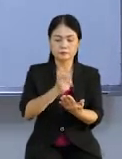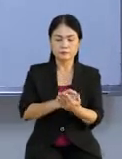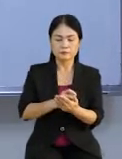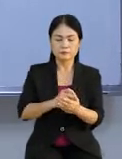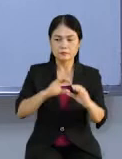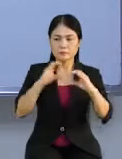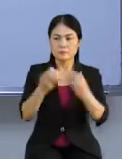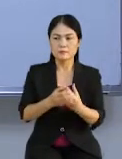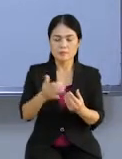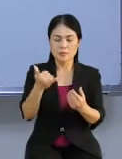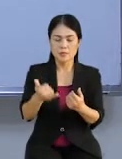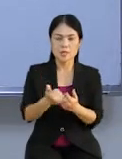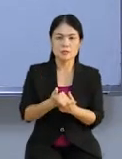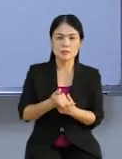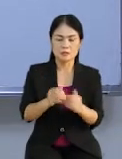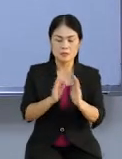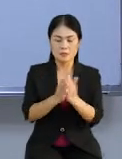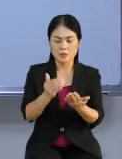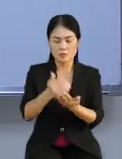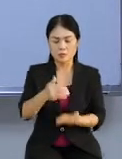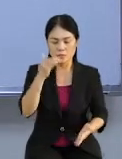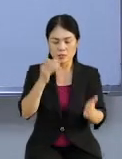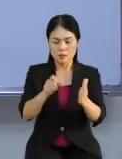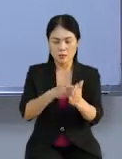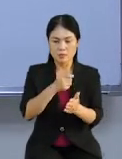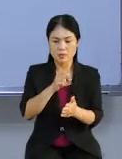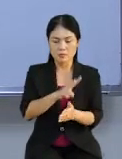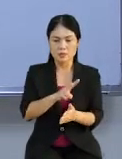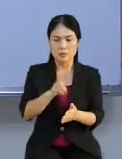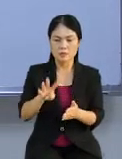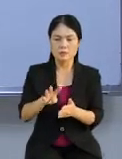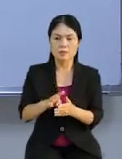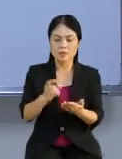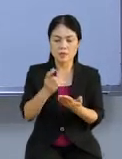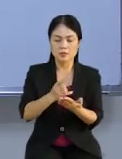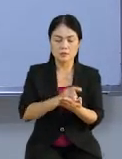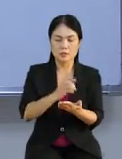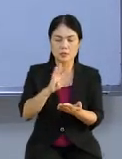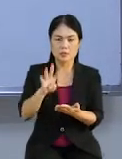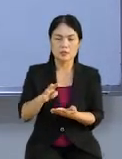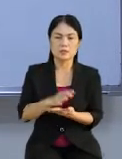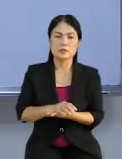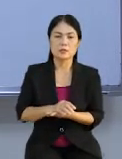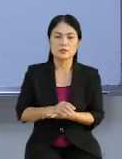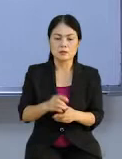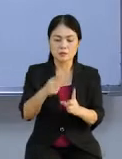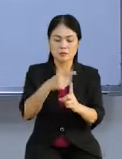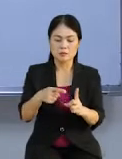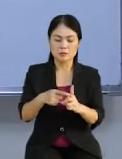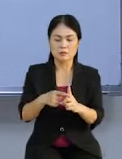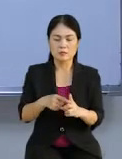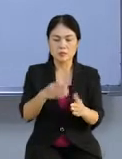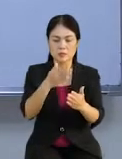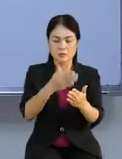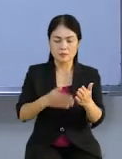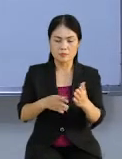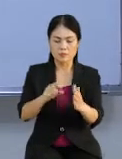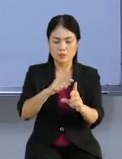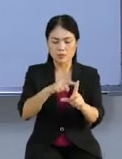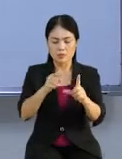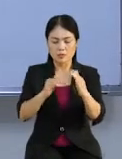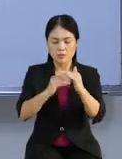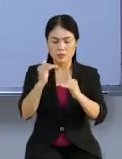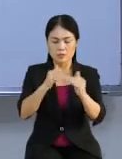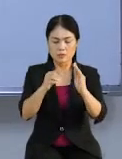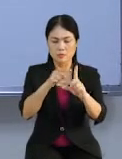chia nạn tì bà mùi siêu phơi sắc tùm bò tì mập thầy bốn cần lắc bằng toàn phù mốm nâng xâm nóng mốm